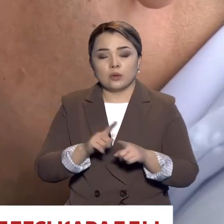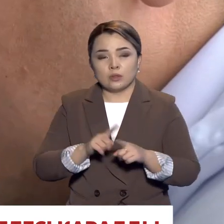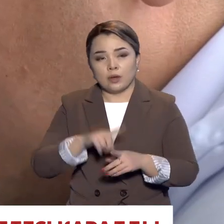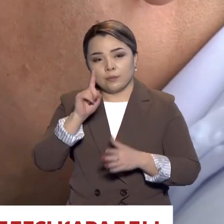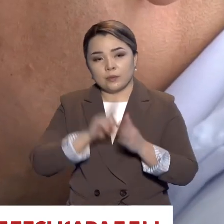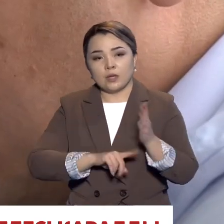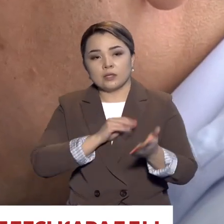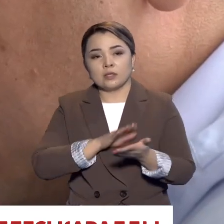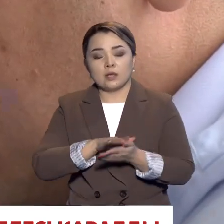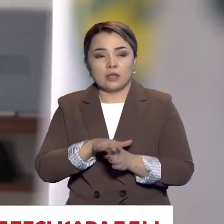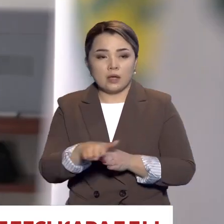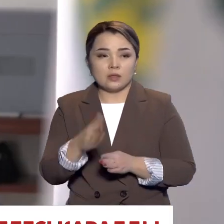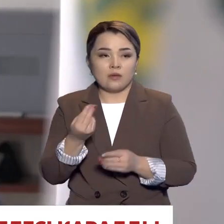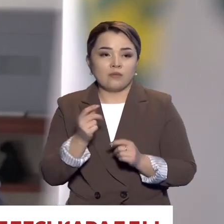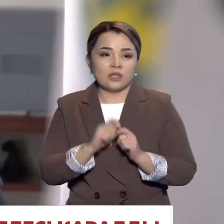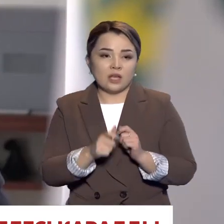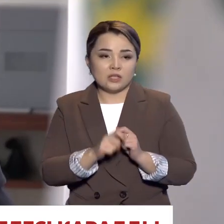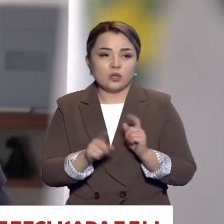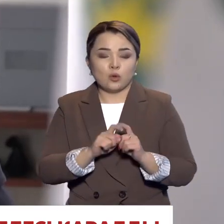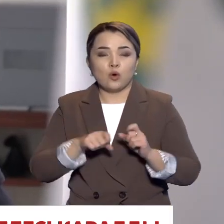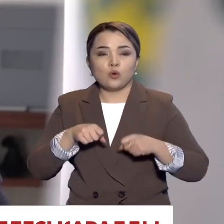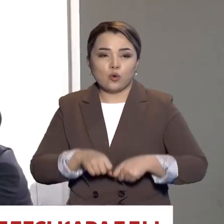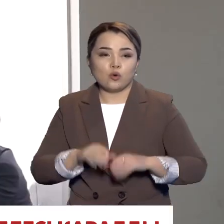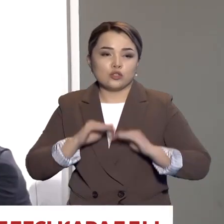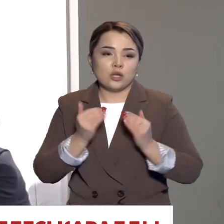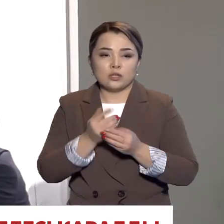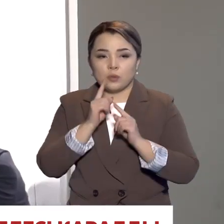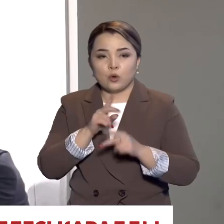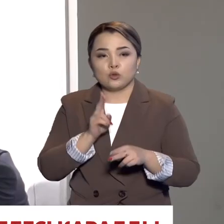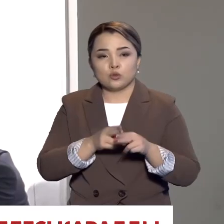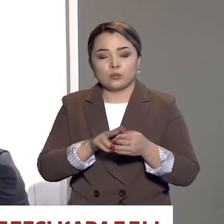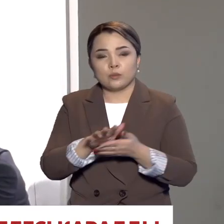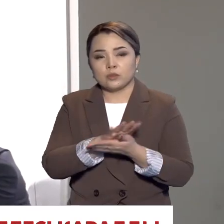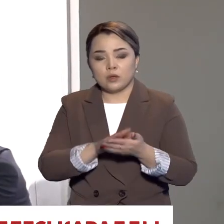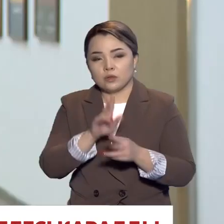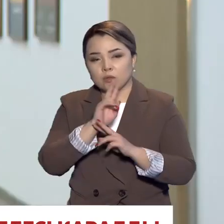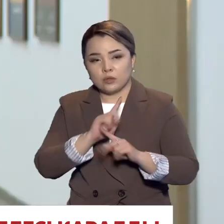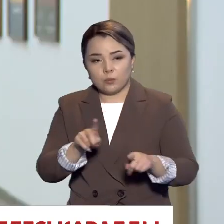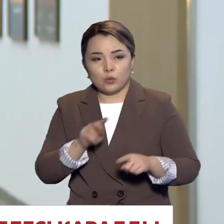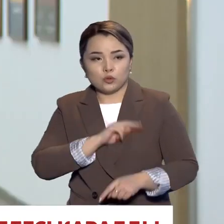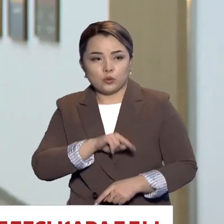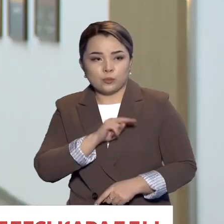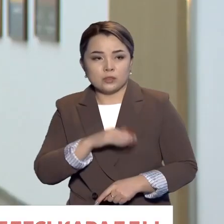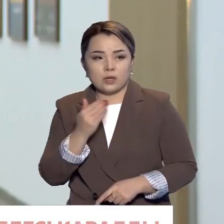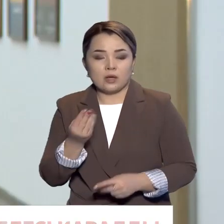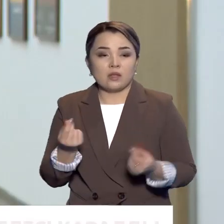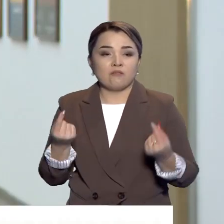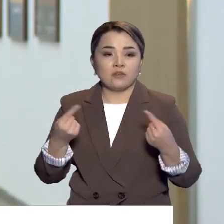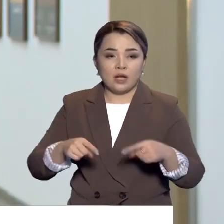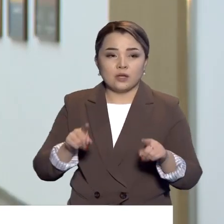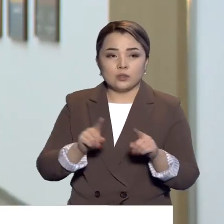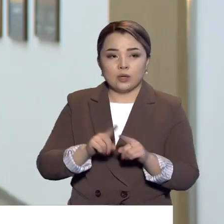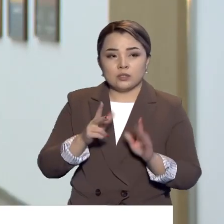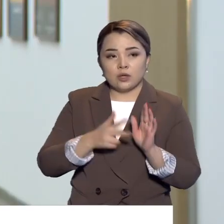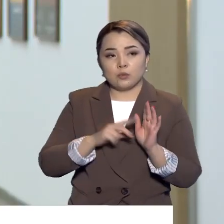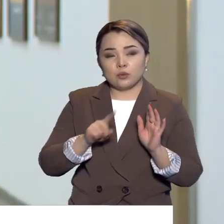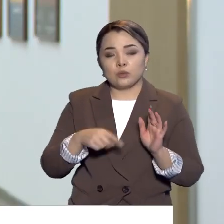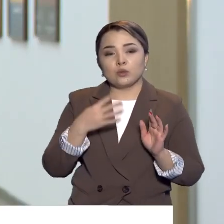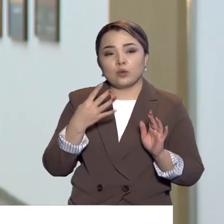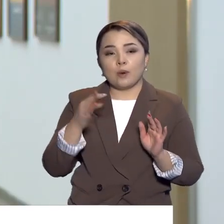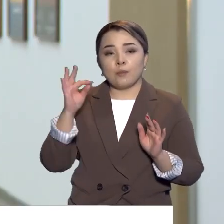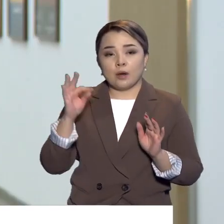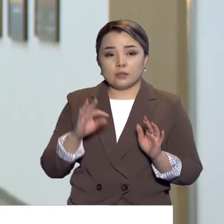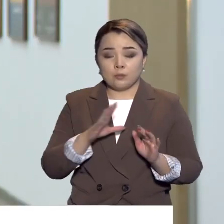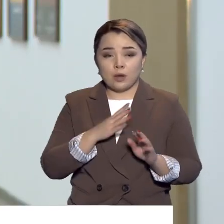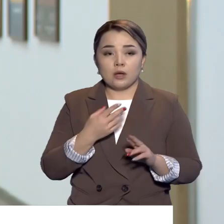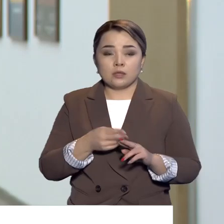атқарып жатқан инвесторлардың құқығын шектемейді, әрі жұмысына кедергі келтірмейді. Былтыр инфляция дәлізі 8,4% болды.